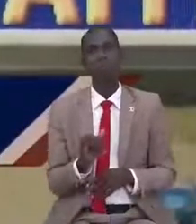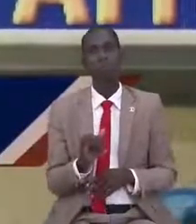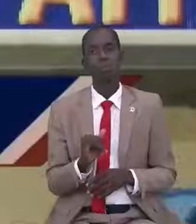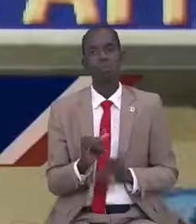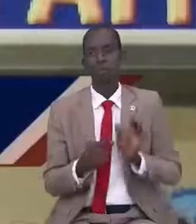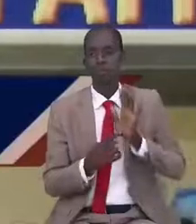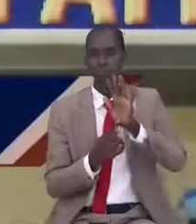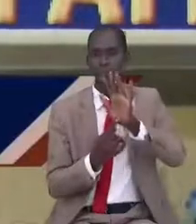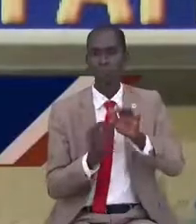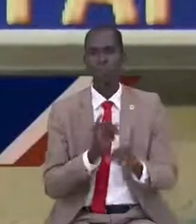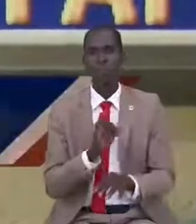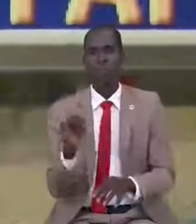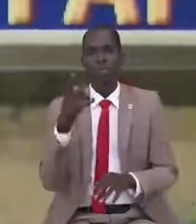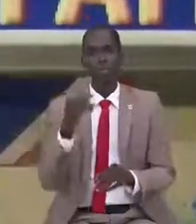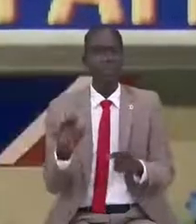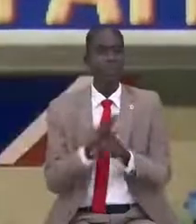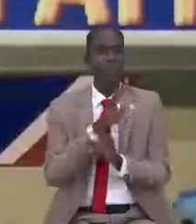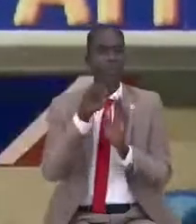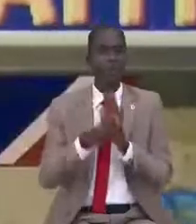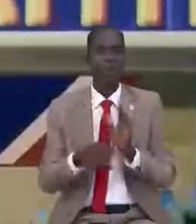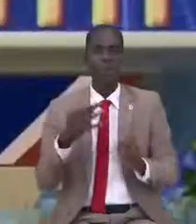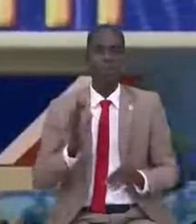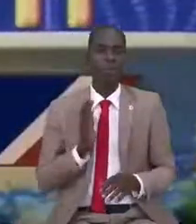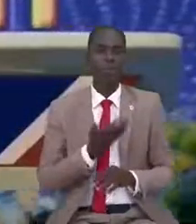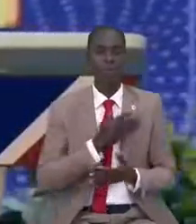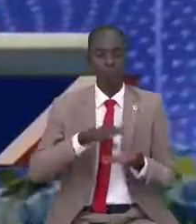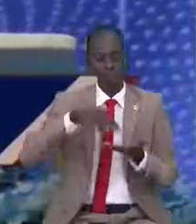Refléter positivement la plénitude de notre